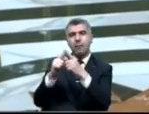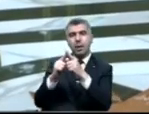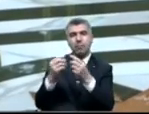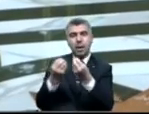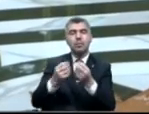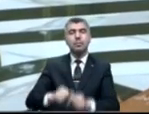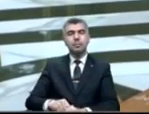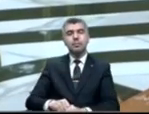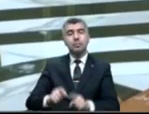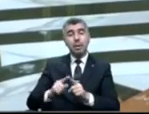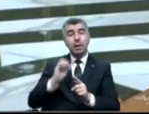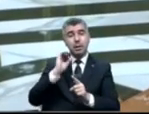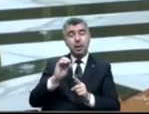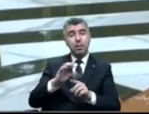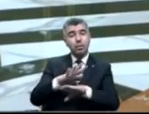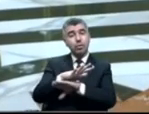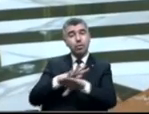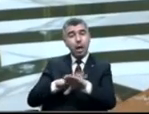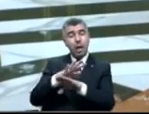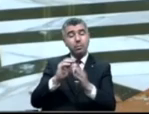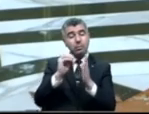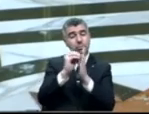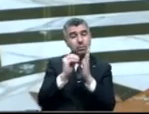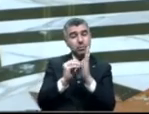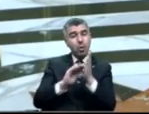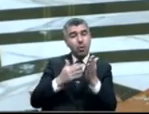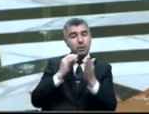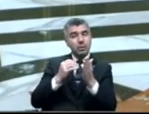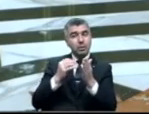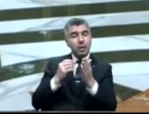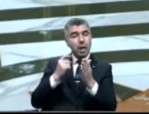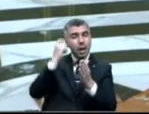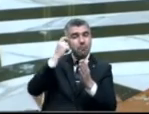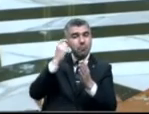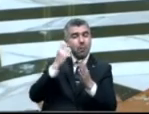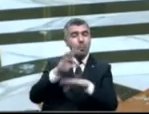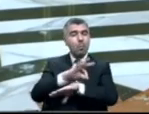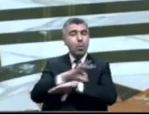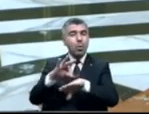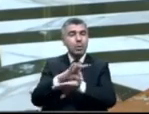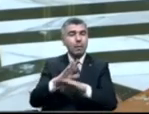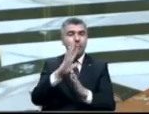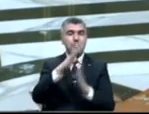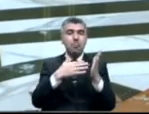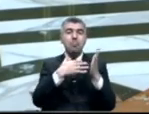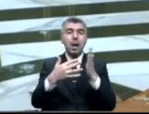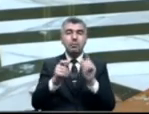القطاعات، مع إدراج البعد الجهوي في التدبير التوقعي للوظائف، وإعداد